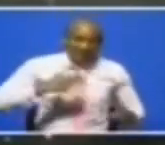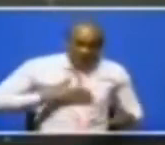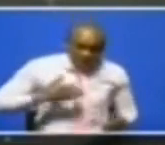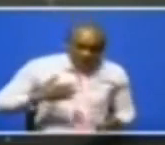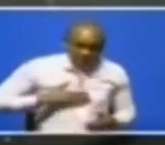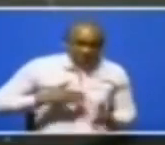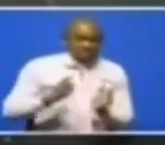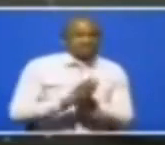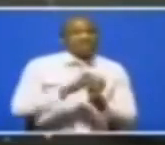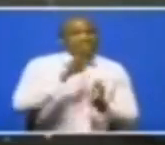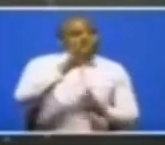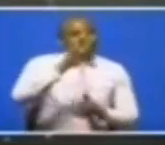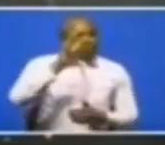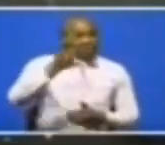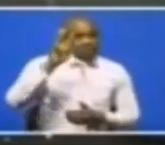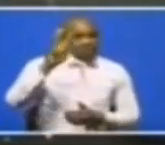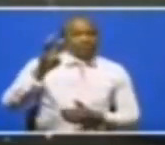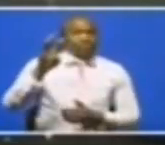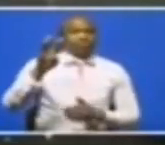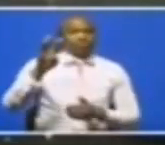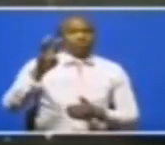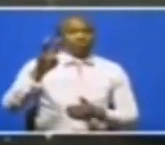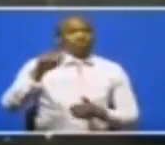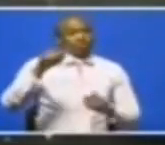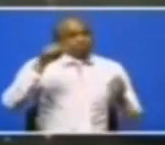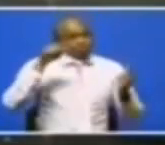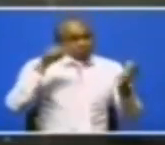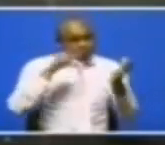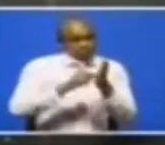at